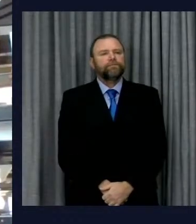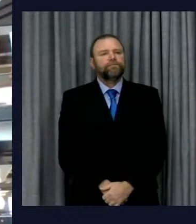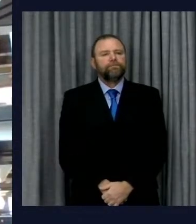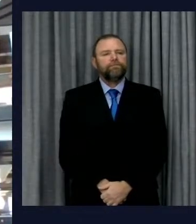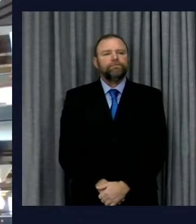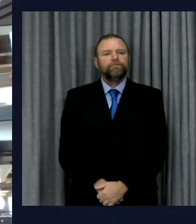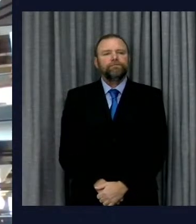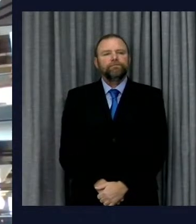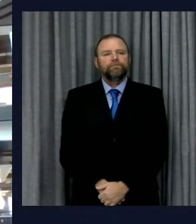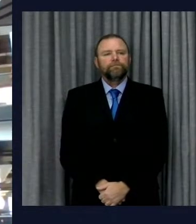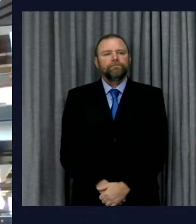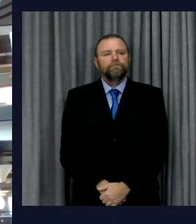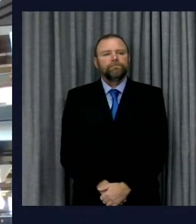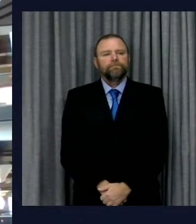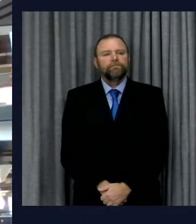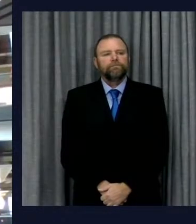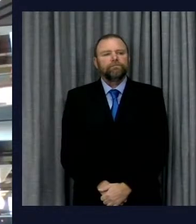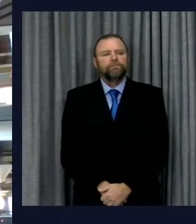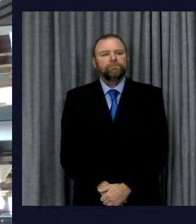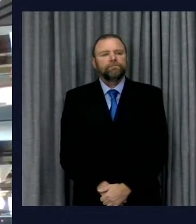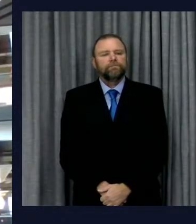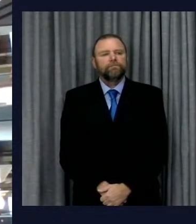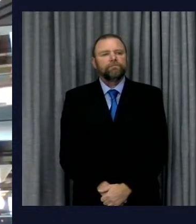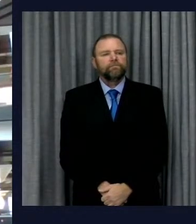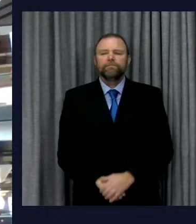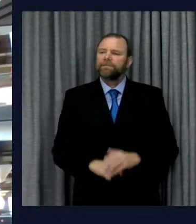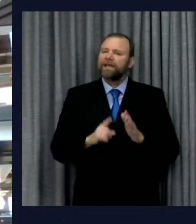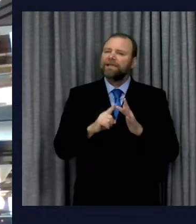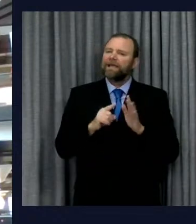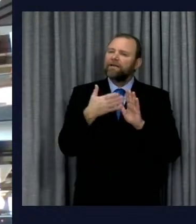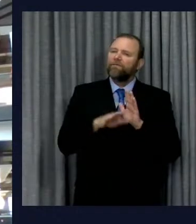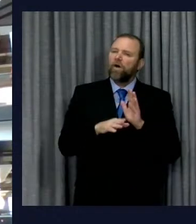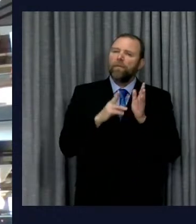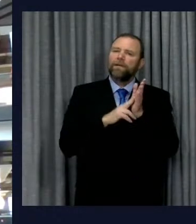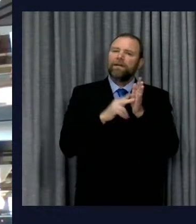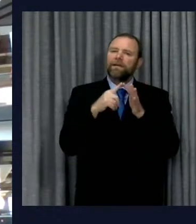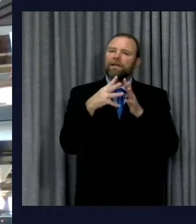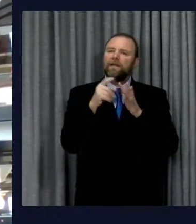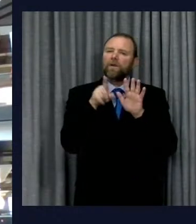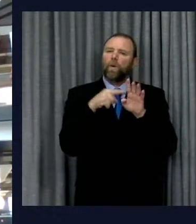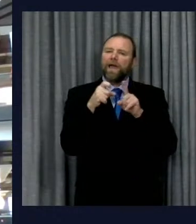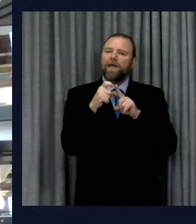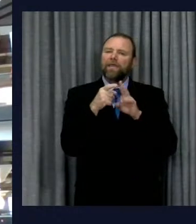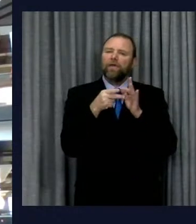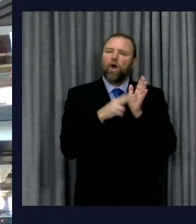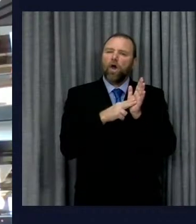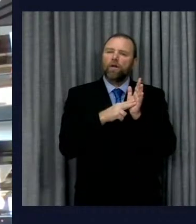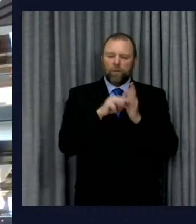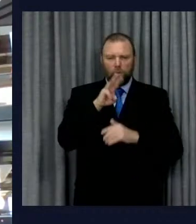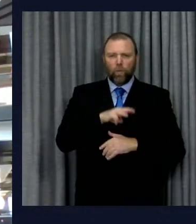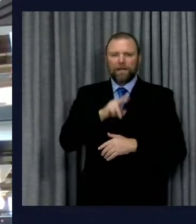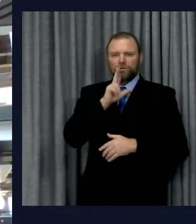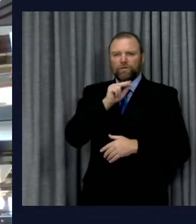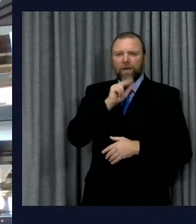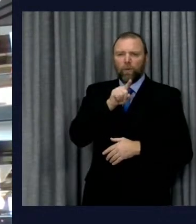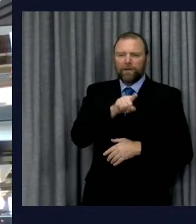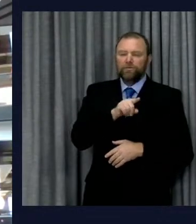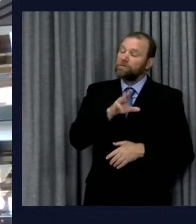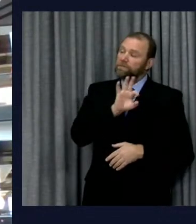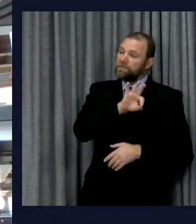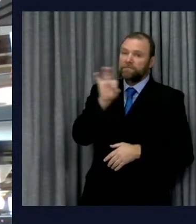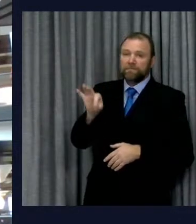y newyddion cadarnhaol yma heddi, pam ddim cael gwared ar y pasys Covid yn